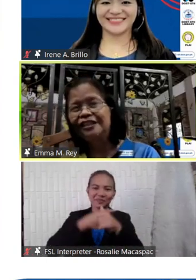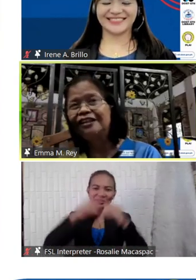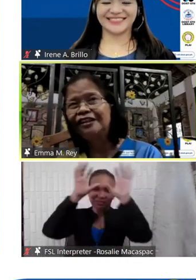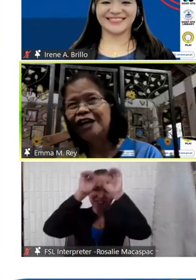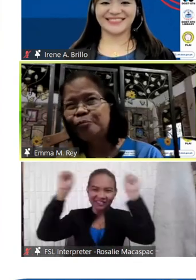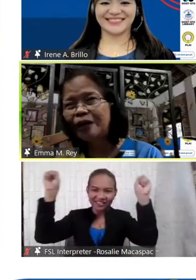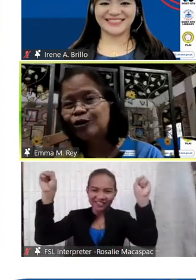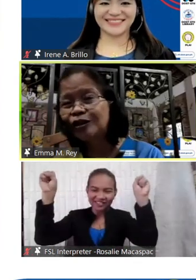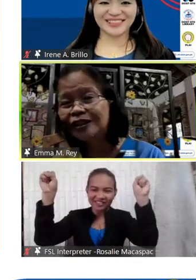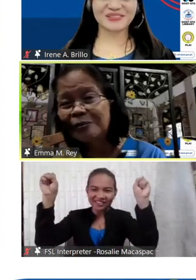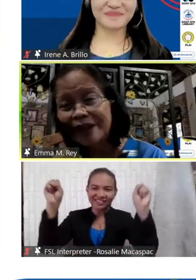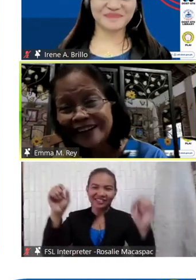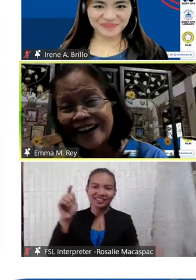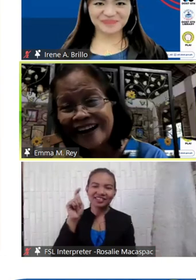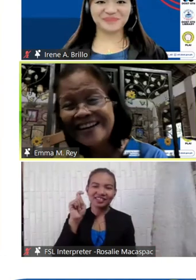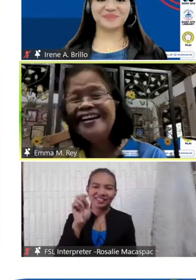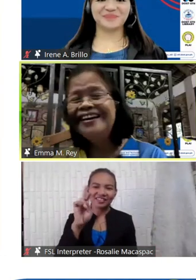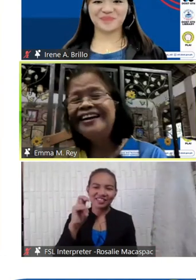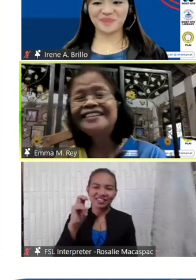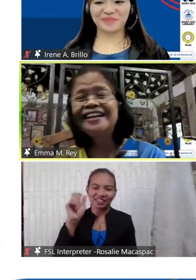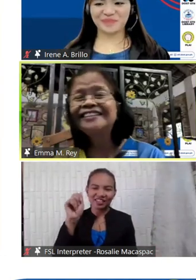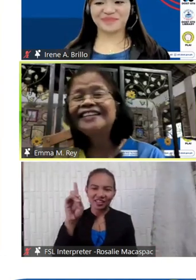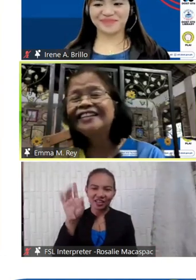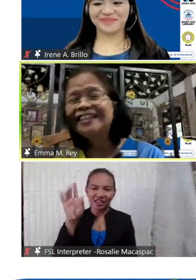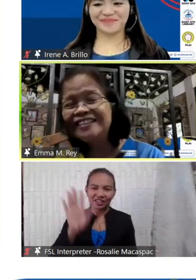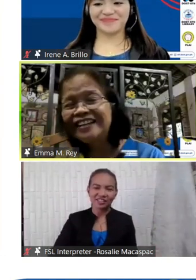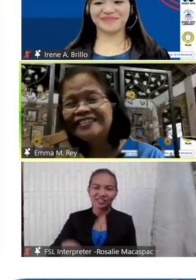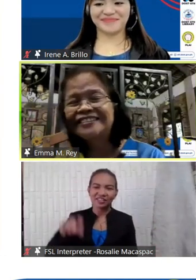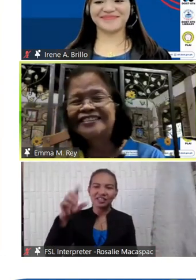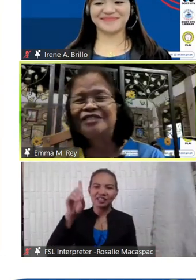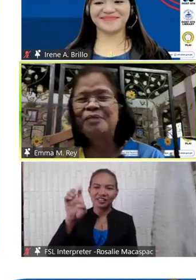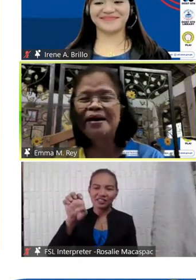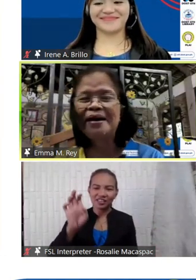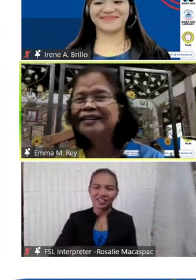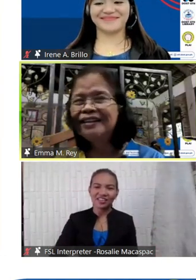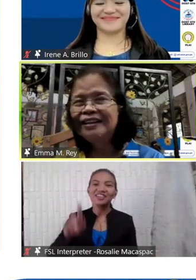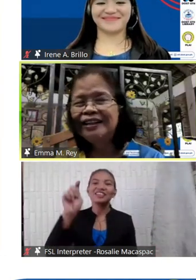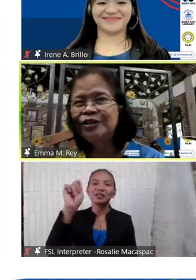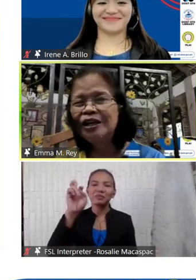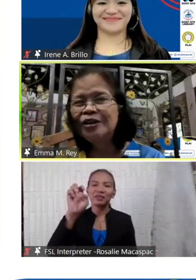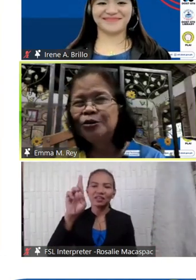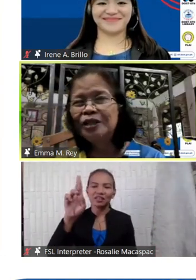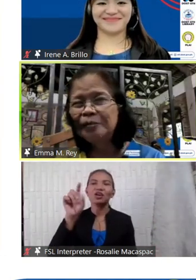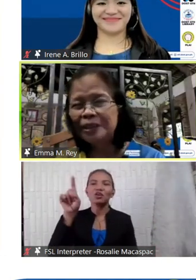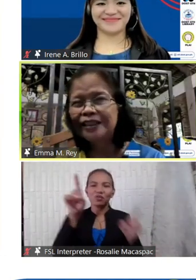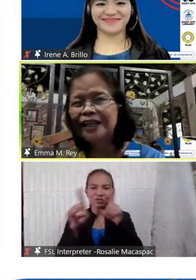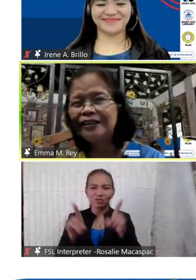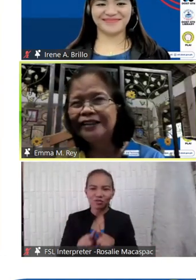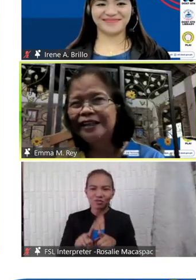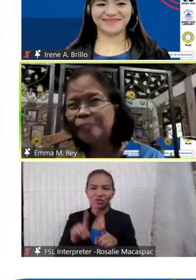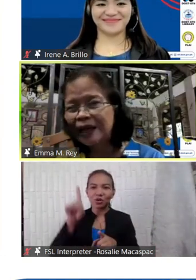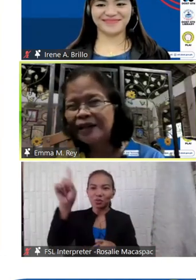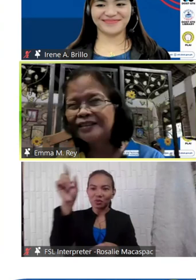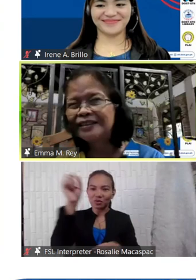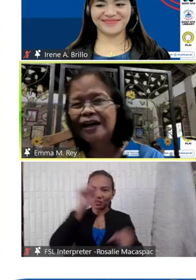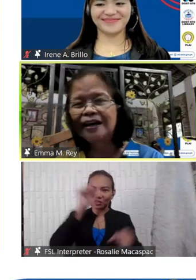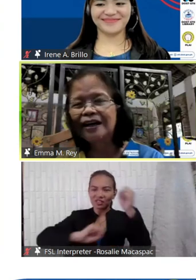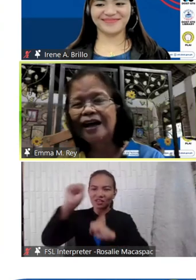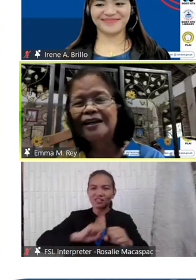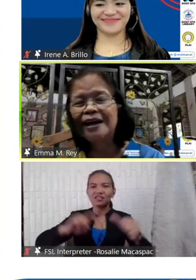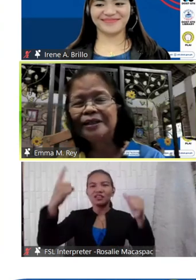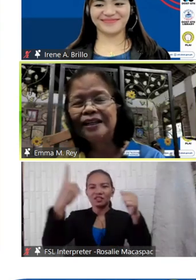si Trinidad Pardo de Tabera, na isang scientist, di ba? Yun ang unang presidente ng PLAI